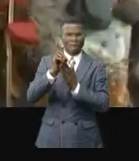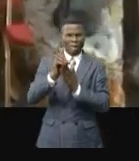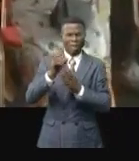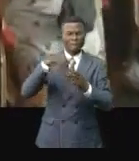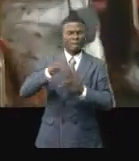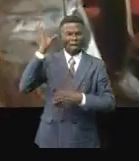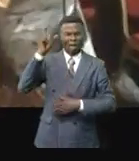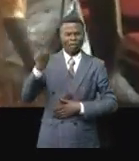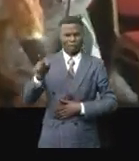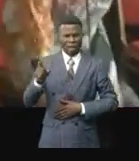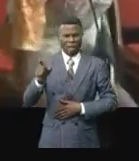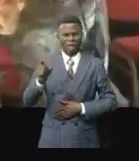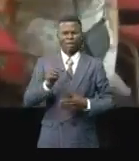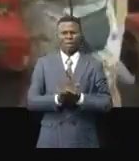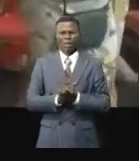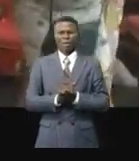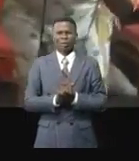rural.